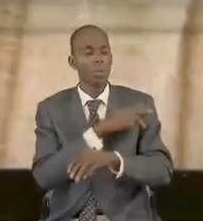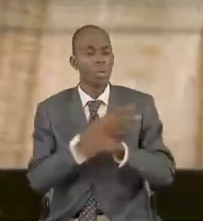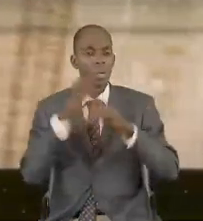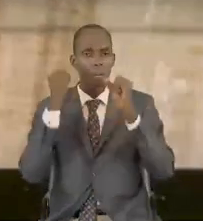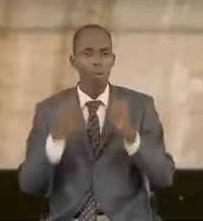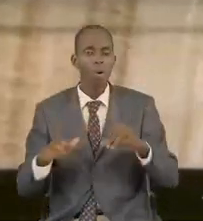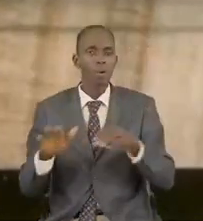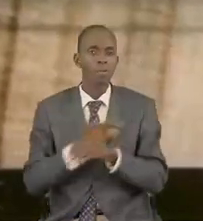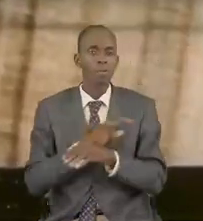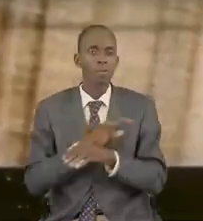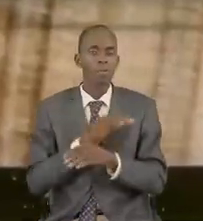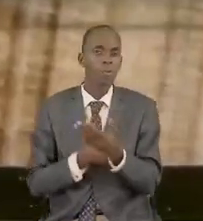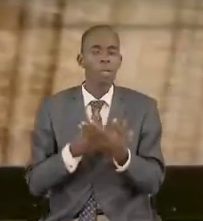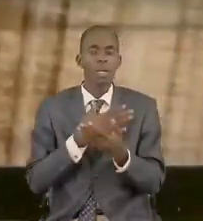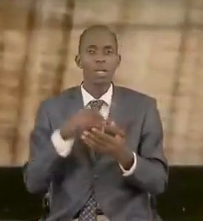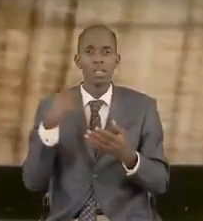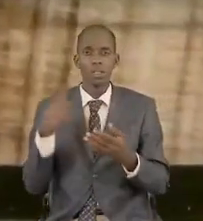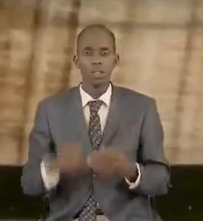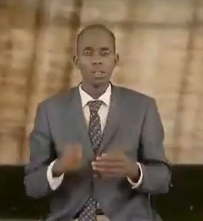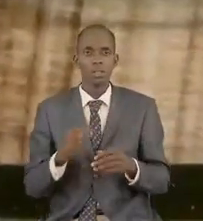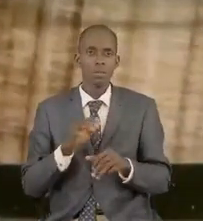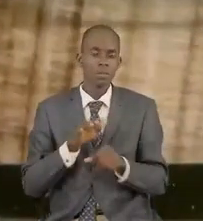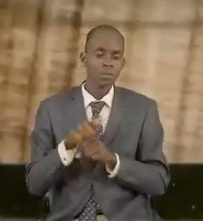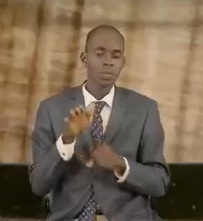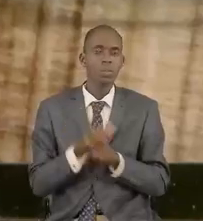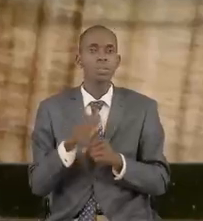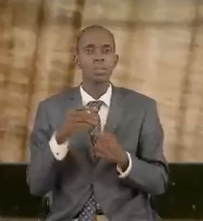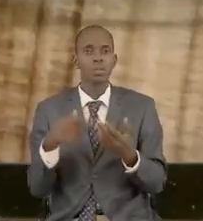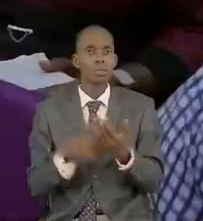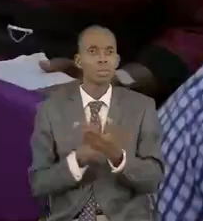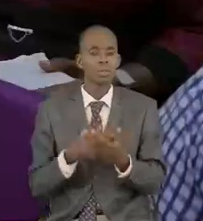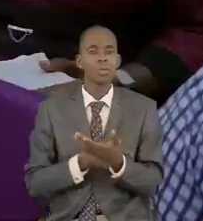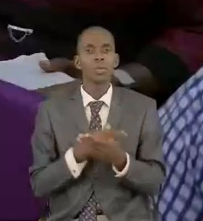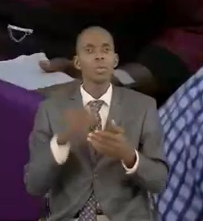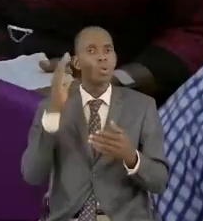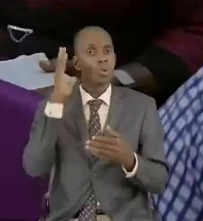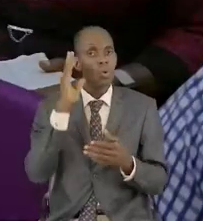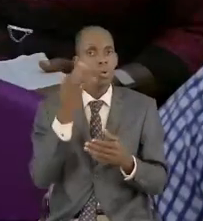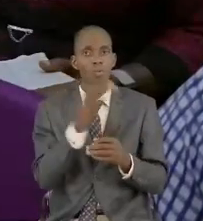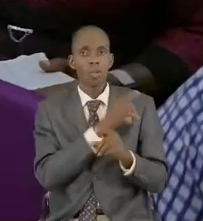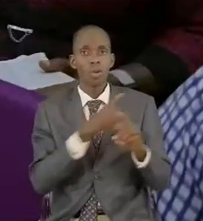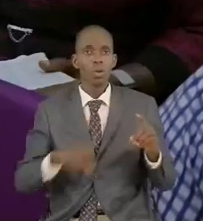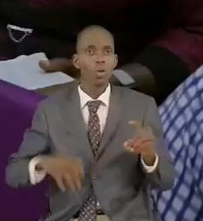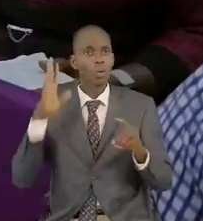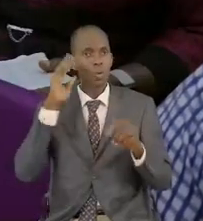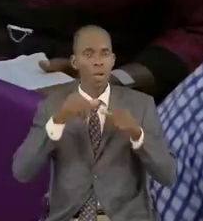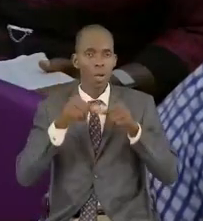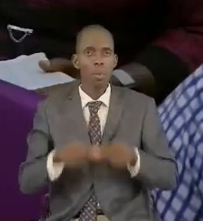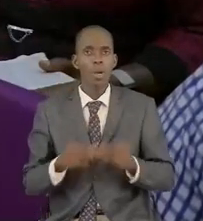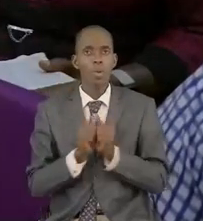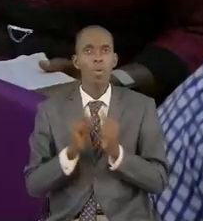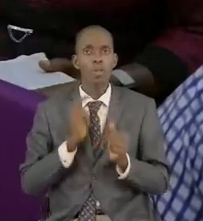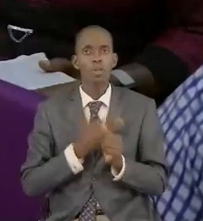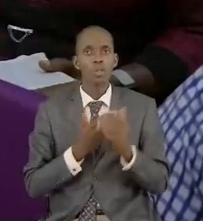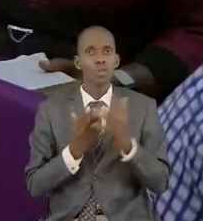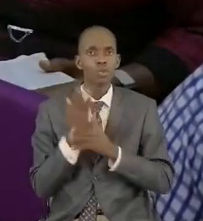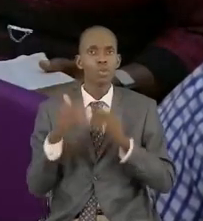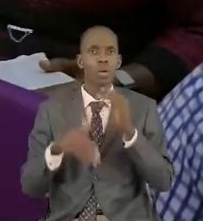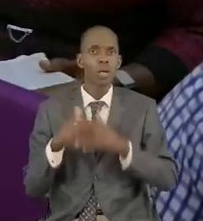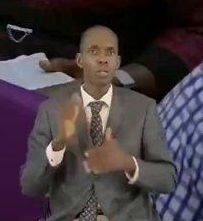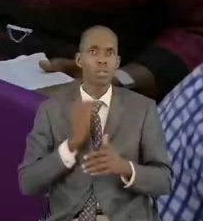l'Évangile est plus puissant le plus puissant évangile et l'Évangile du salut l'Évangile est suffisante qu'il reste avec nous